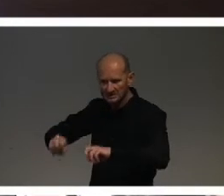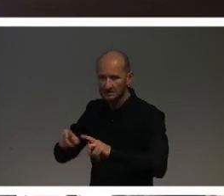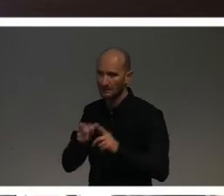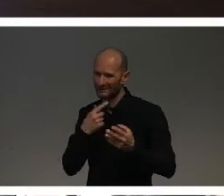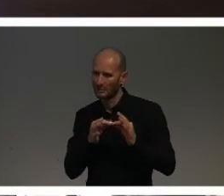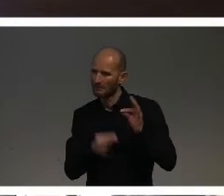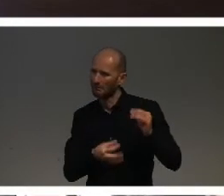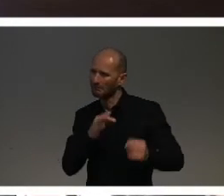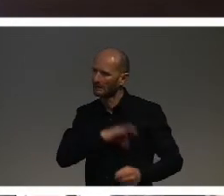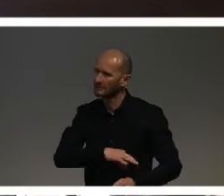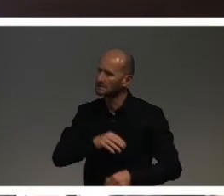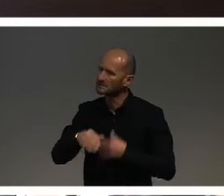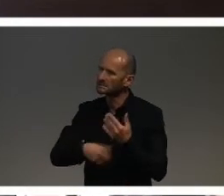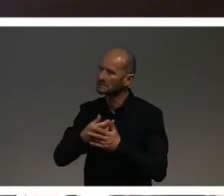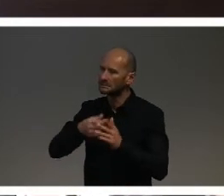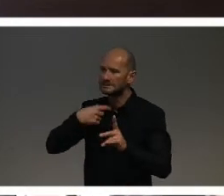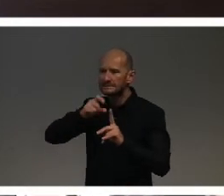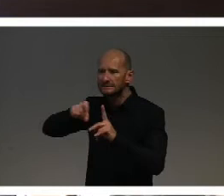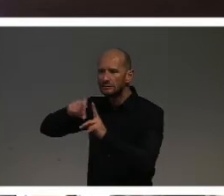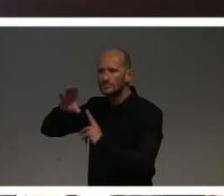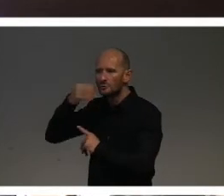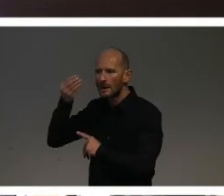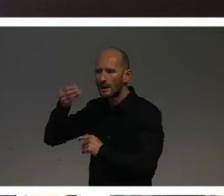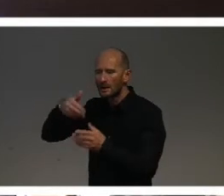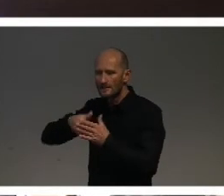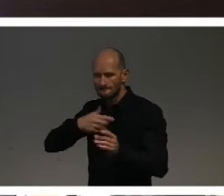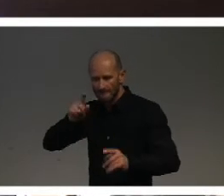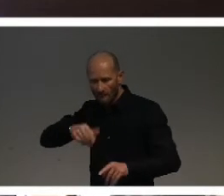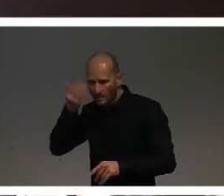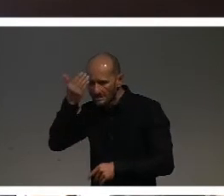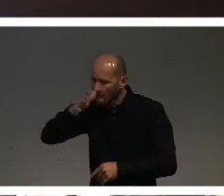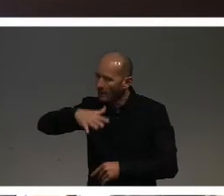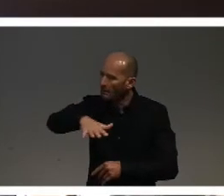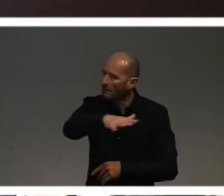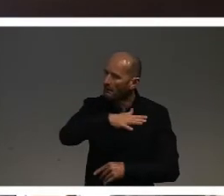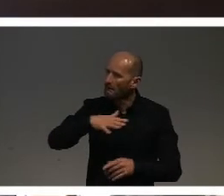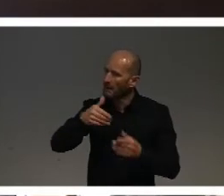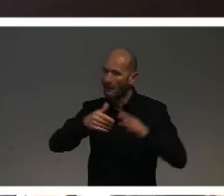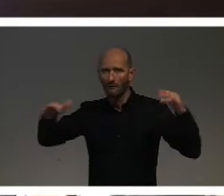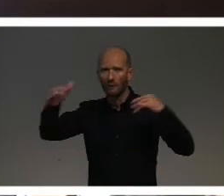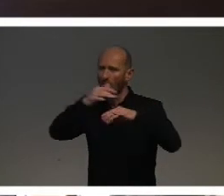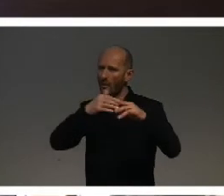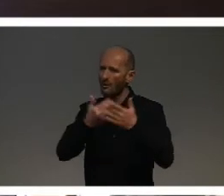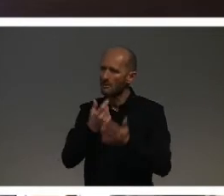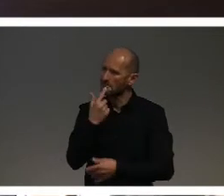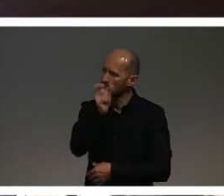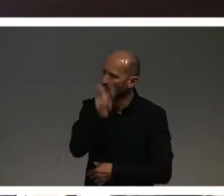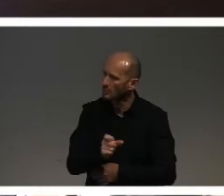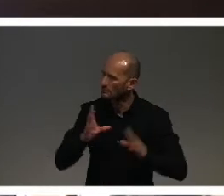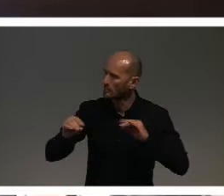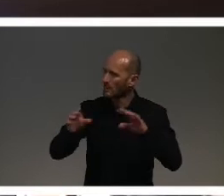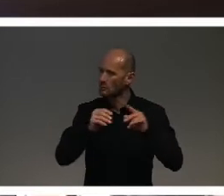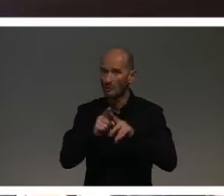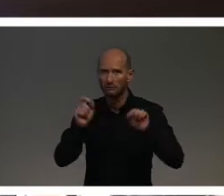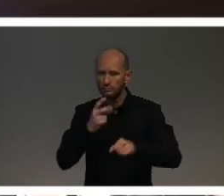aussi s'attacher à essayer de beaucoup mieux caractériser les expositions, notamment durant la vie entière, des populations pour